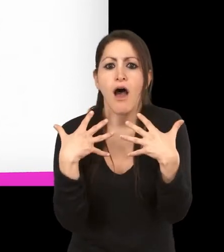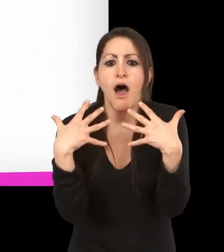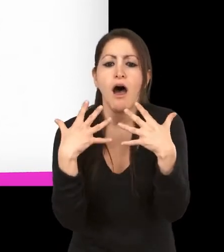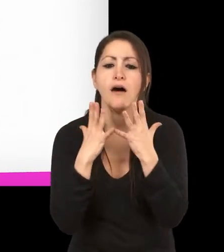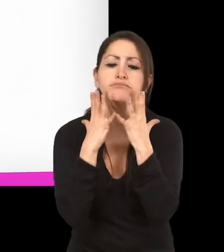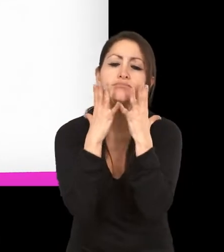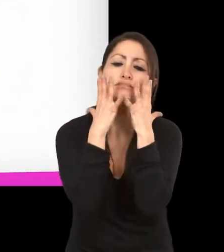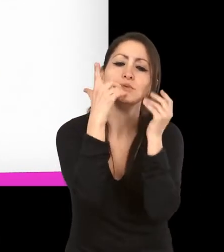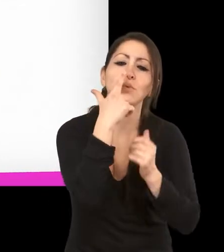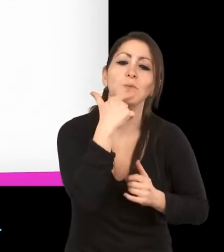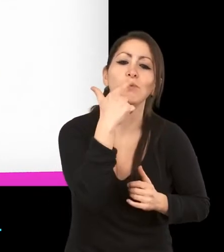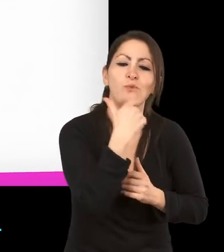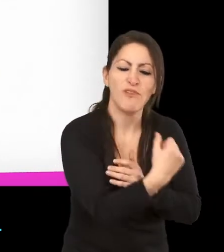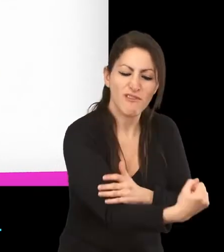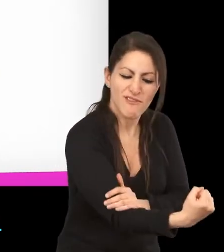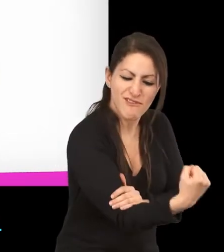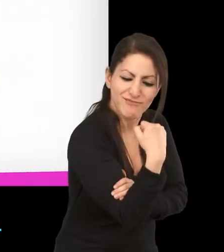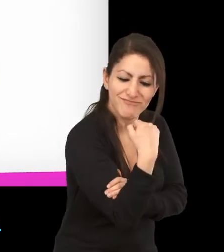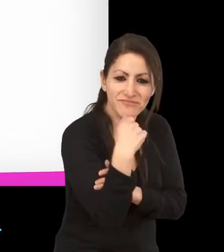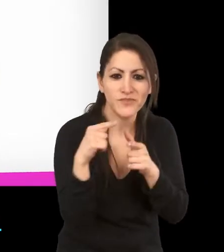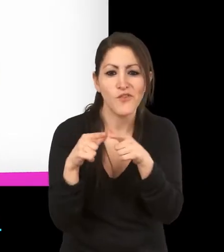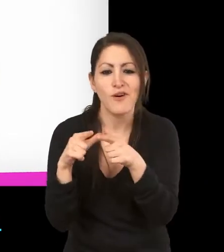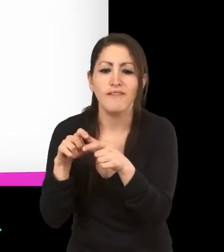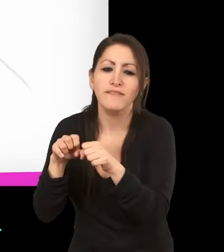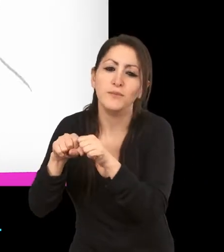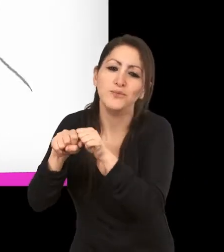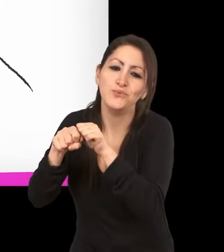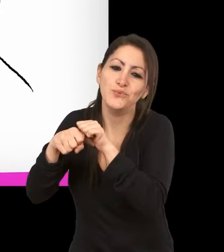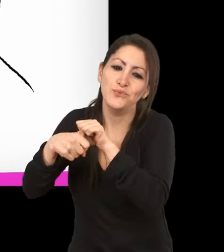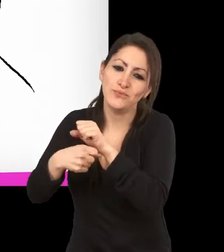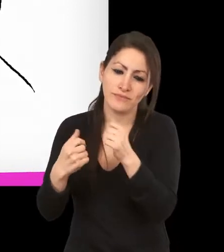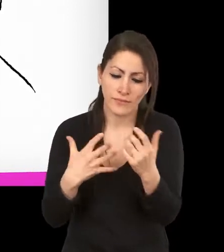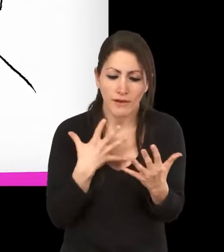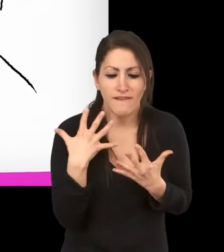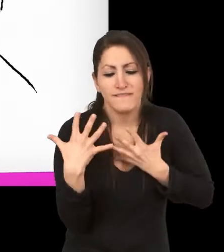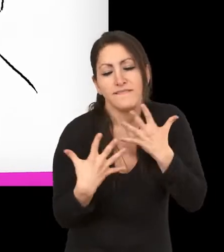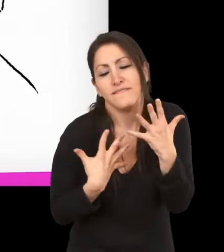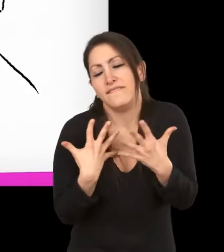vite, rougir un peu, le pénis durcit, le vagin se mouille.